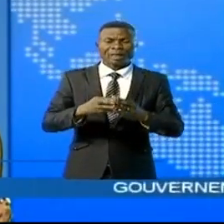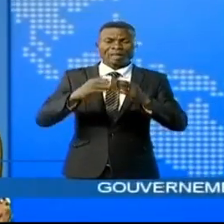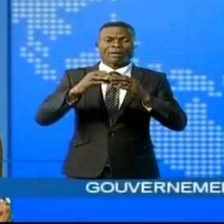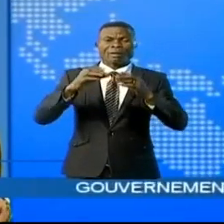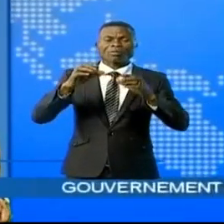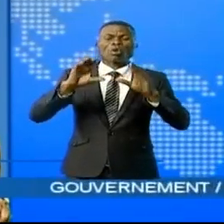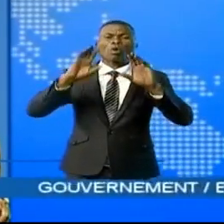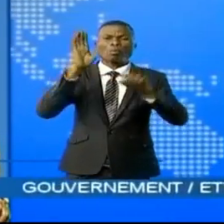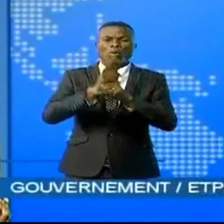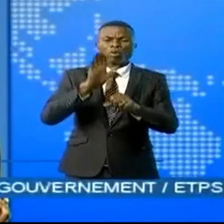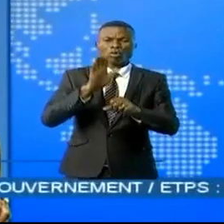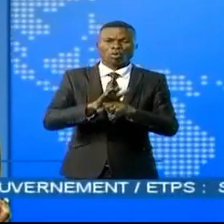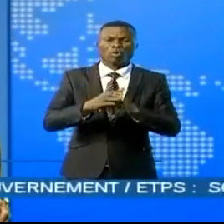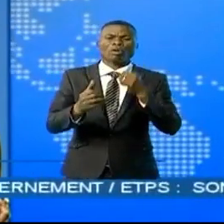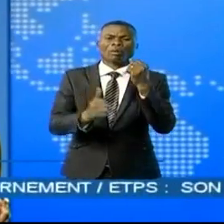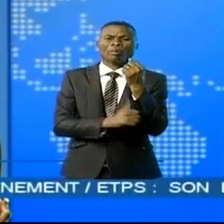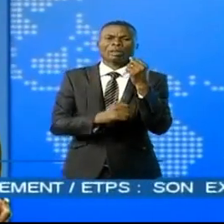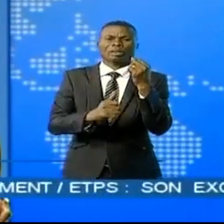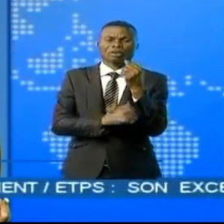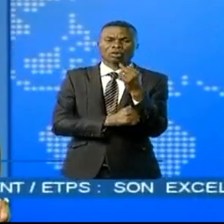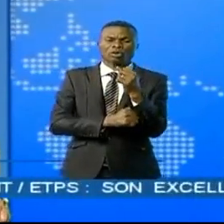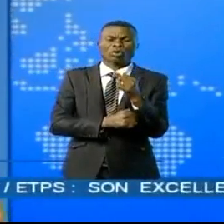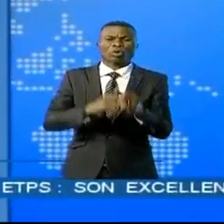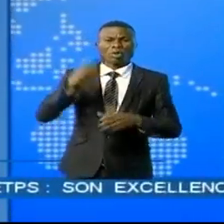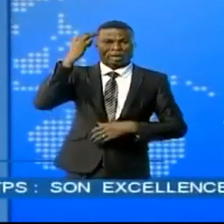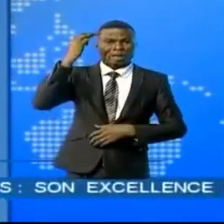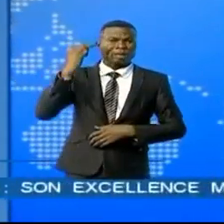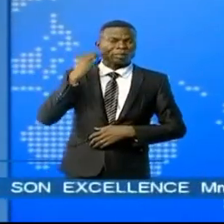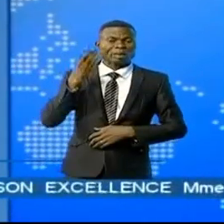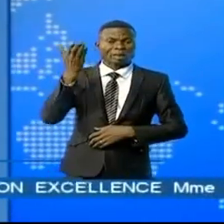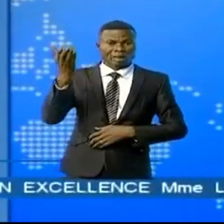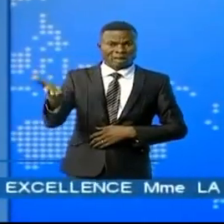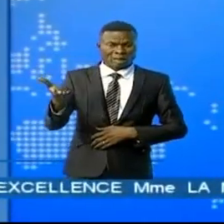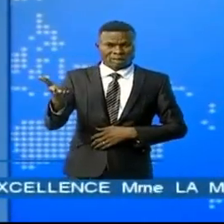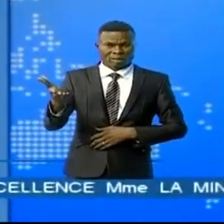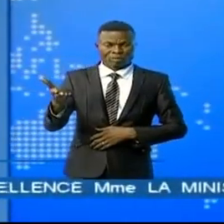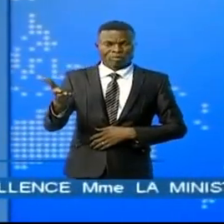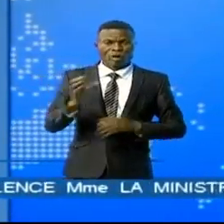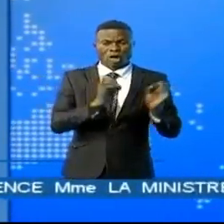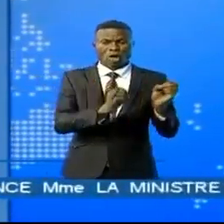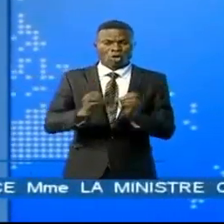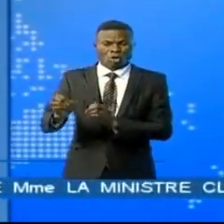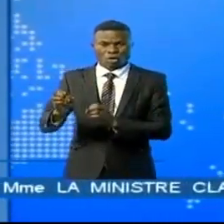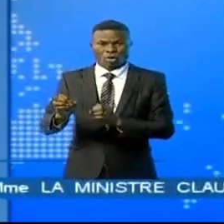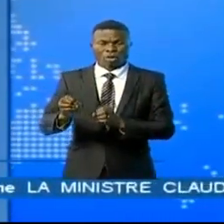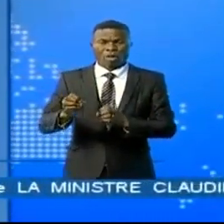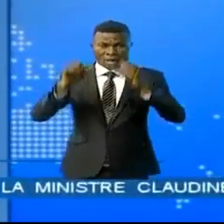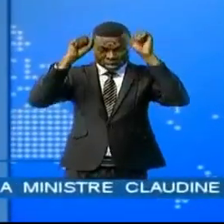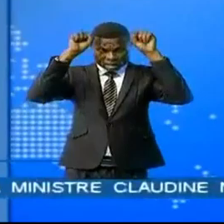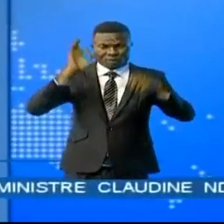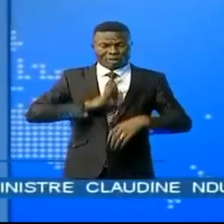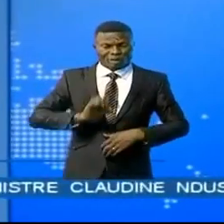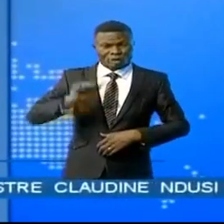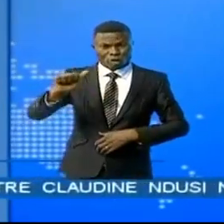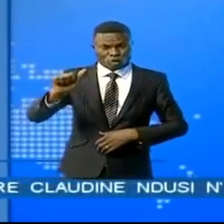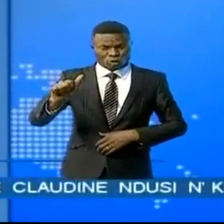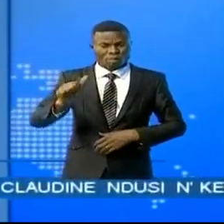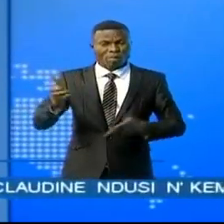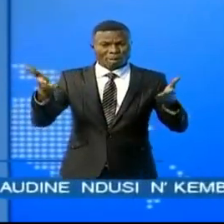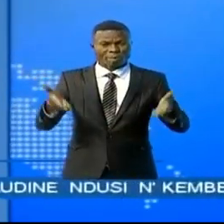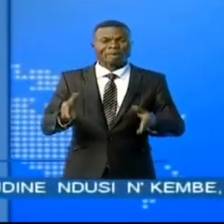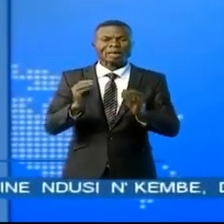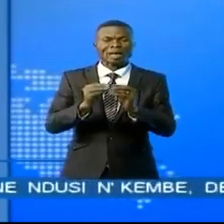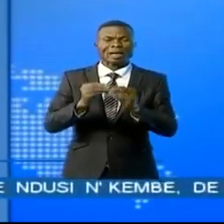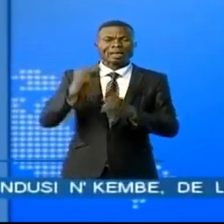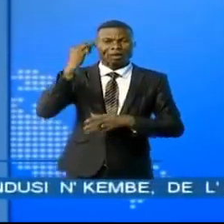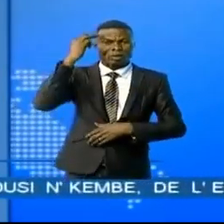une grande partie de membres du gouvernement central. Présidée par le chef de l'État, Félix-Antoine Tshisekedi,